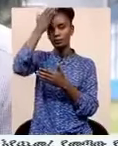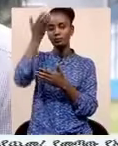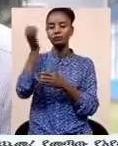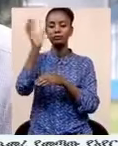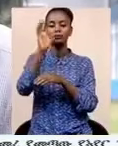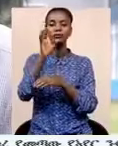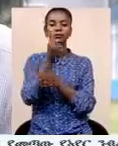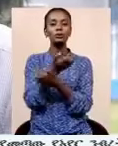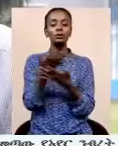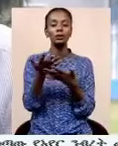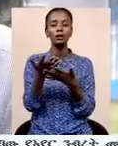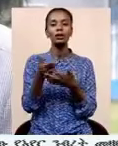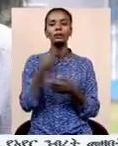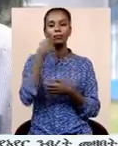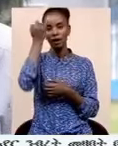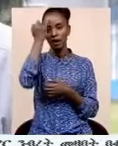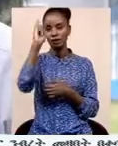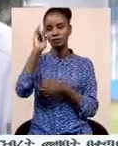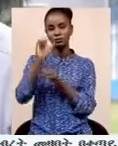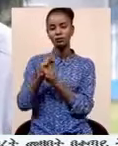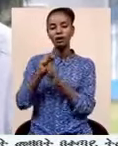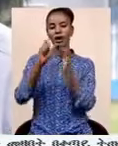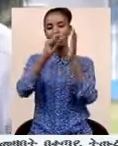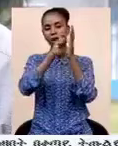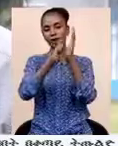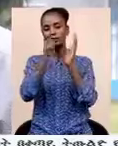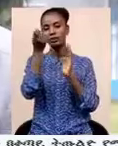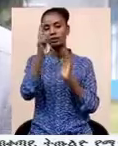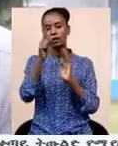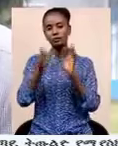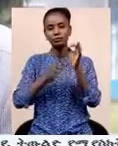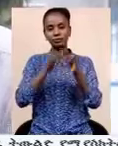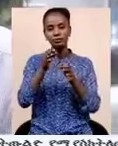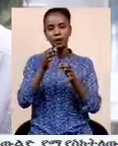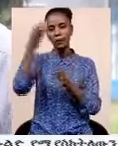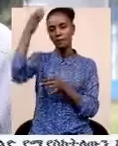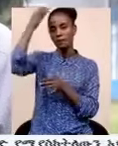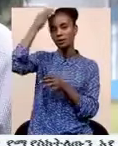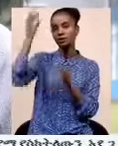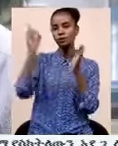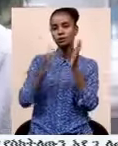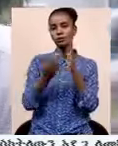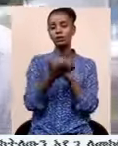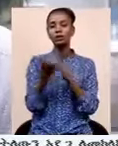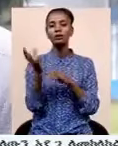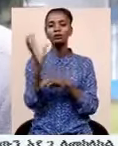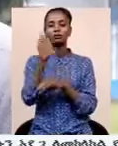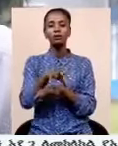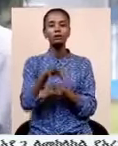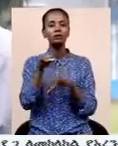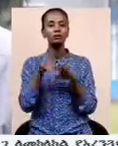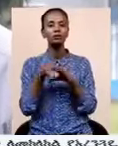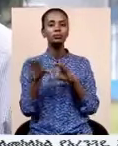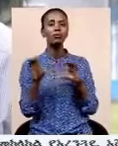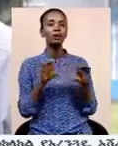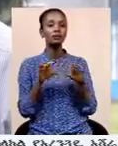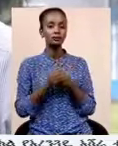ጉዳይ የሚል ሀሳብ ተይዞ አንቀጽ 11 ተጠቅሶ መንግስት በጉዳዩ ላይ ጣልቃ እንደገባ